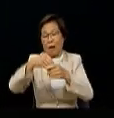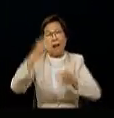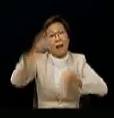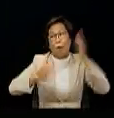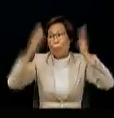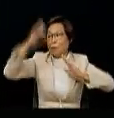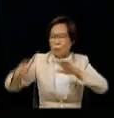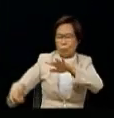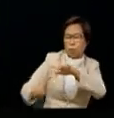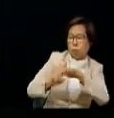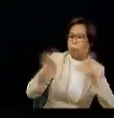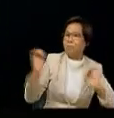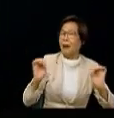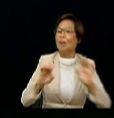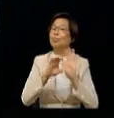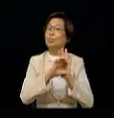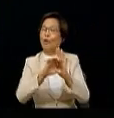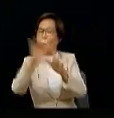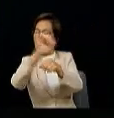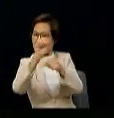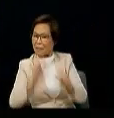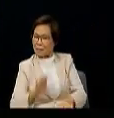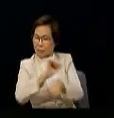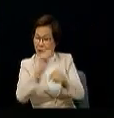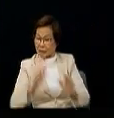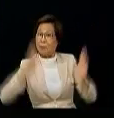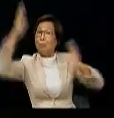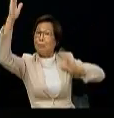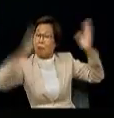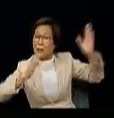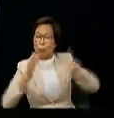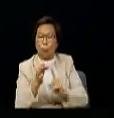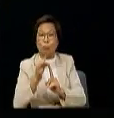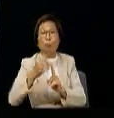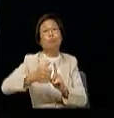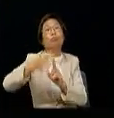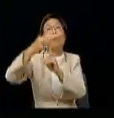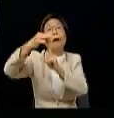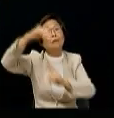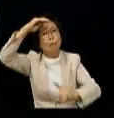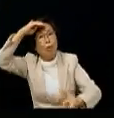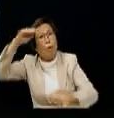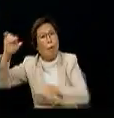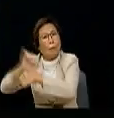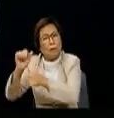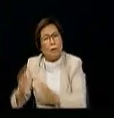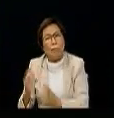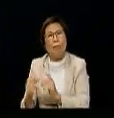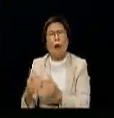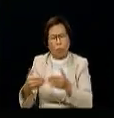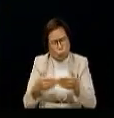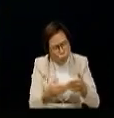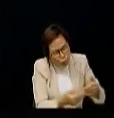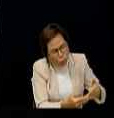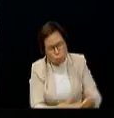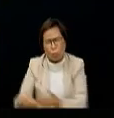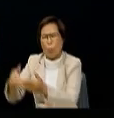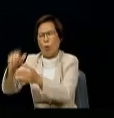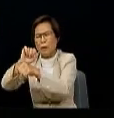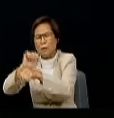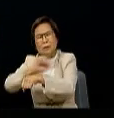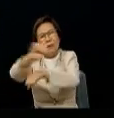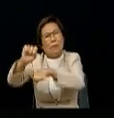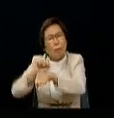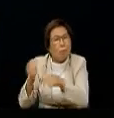negara tetap dimuliakan ini bisa nyentuh kejar petunjuk Malaysia utamanya di Joho yang nak sambung bekerja di